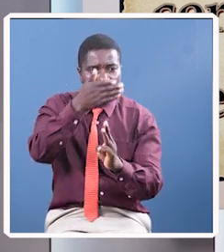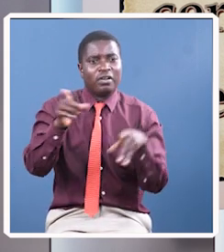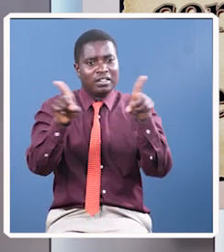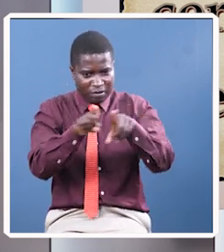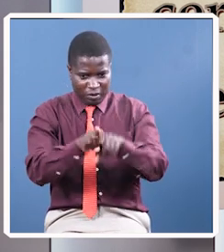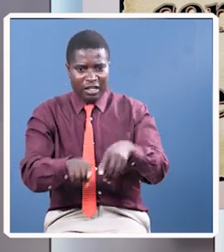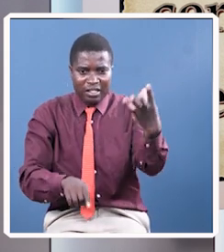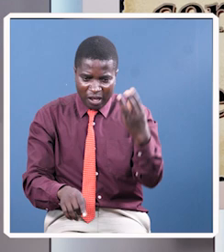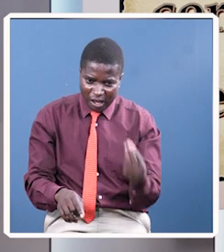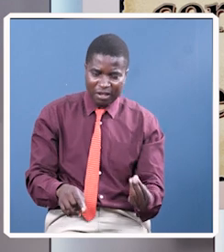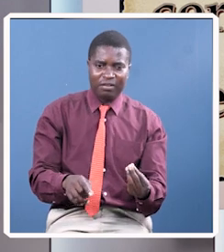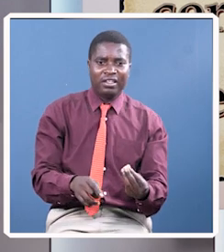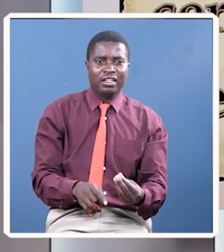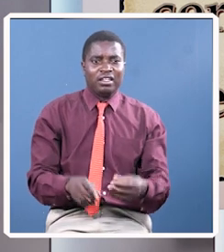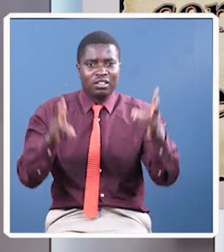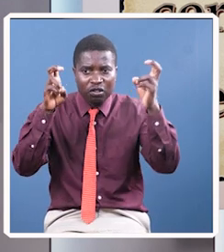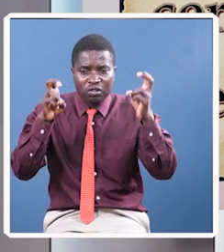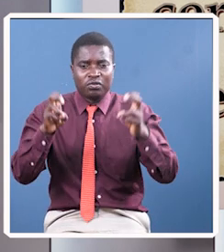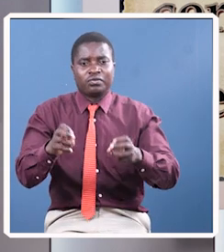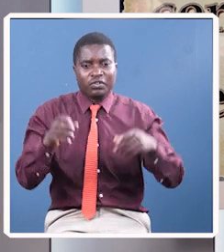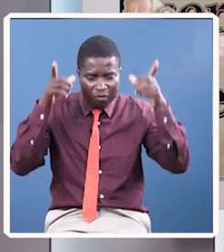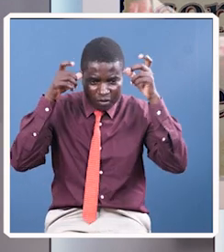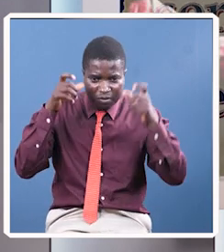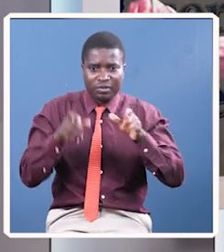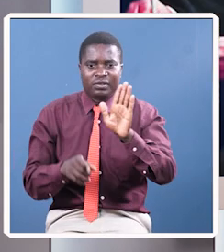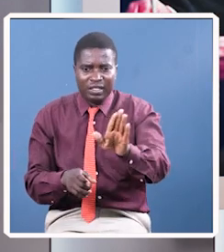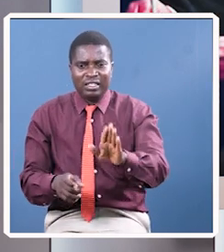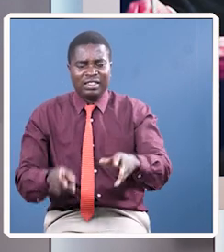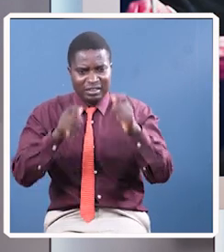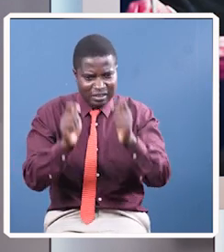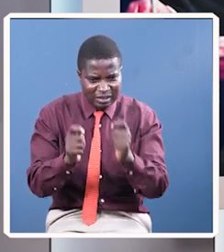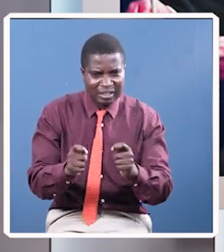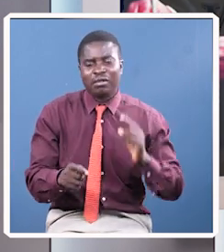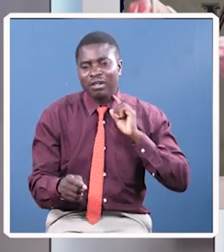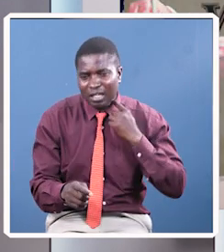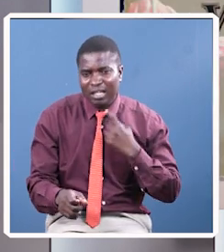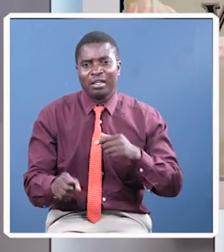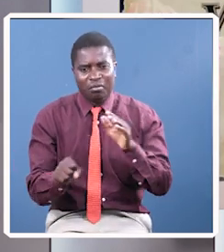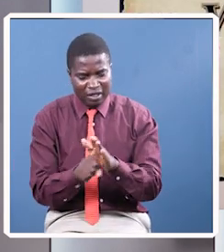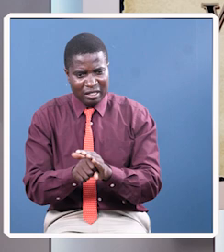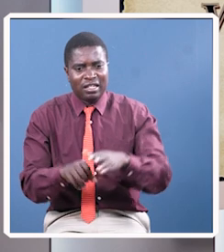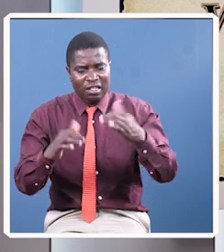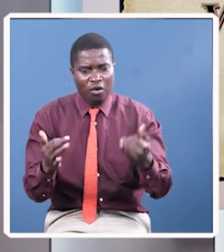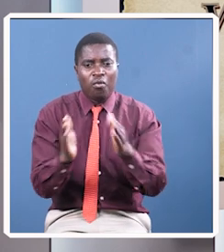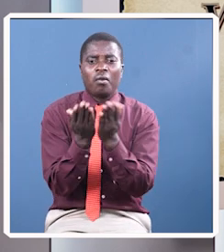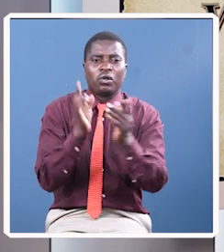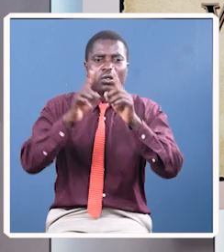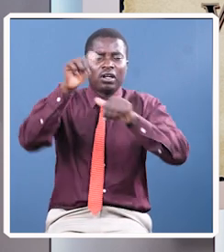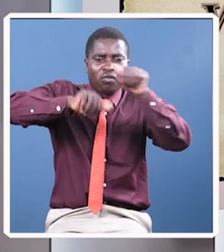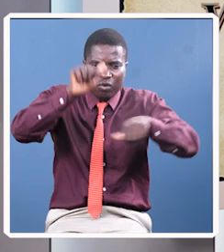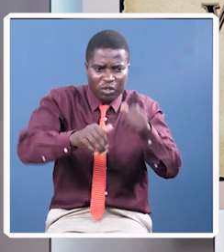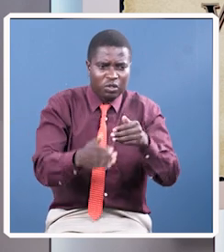ma doctrines of demons, anouya achidzidzisa asina maturo. Saka Bible richiti dzokerai kumurayiro nekuzvipupuriro.